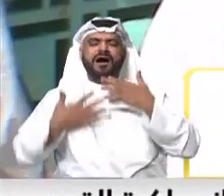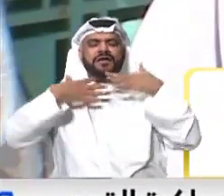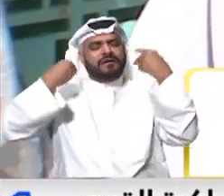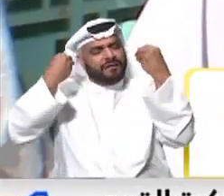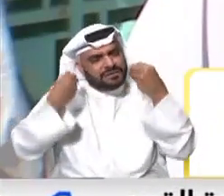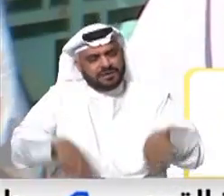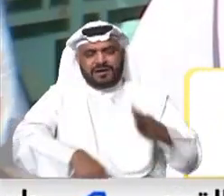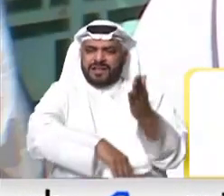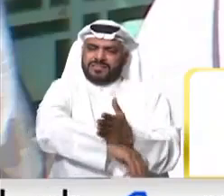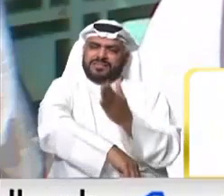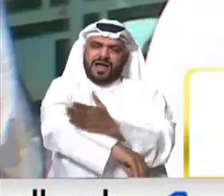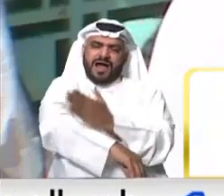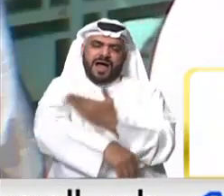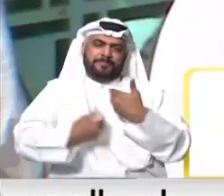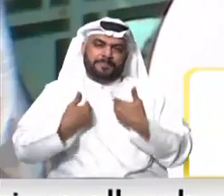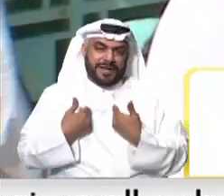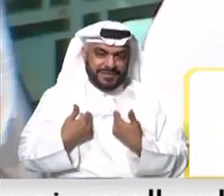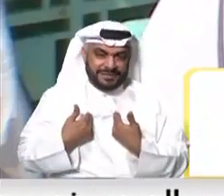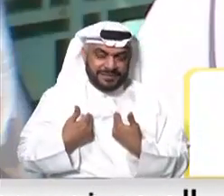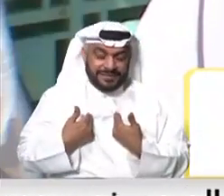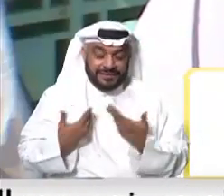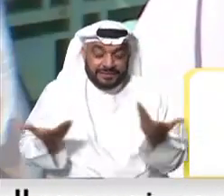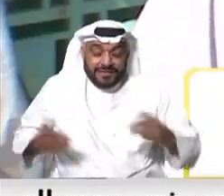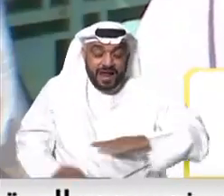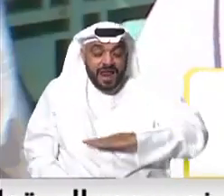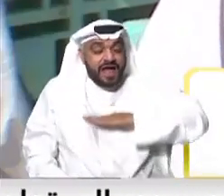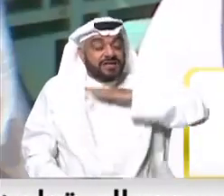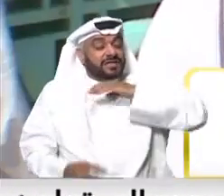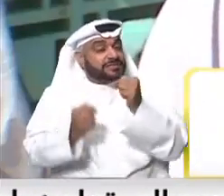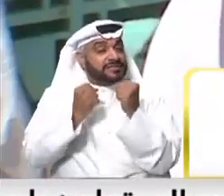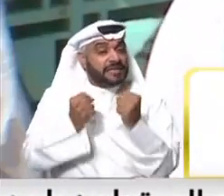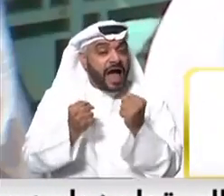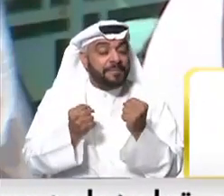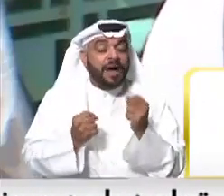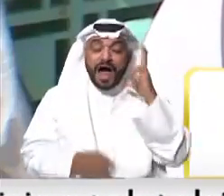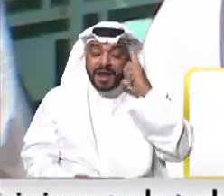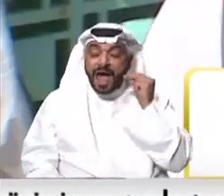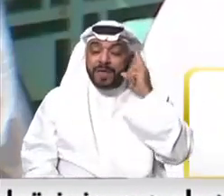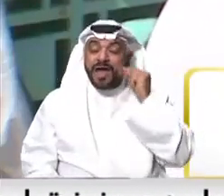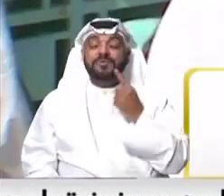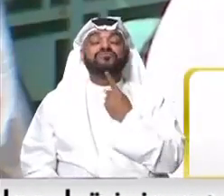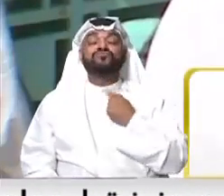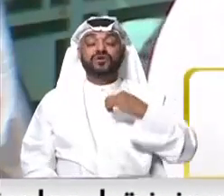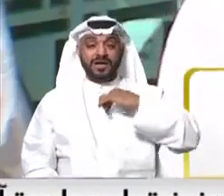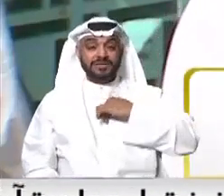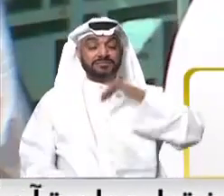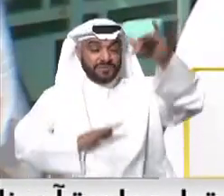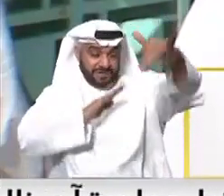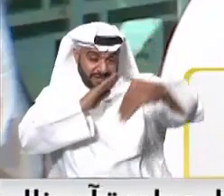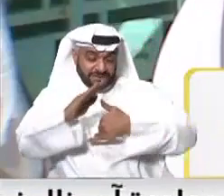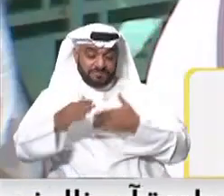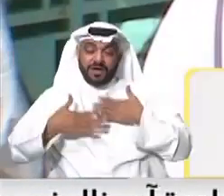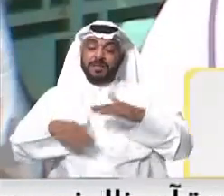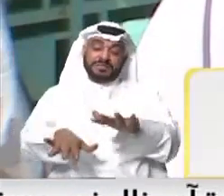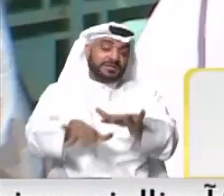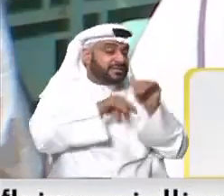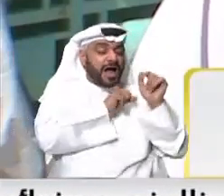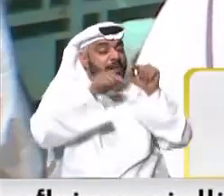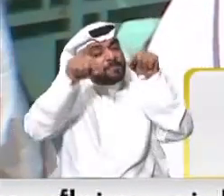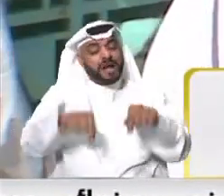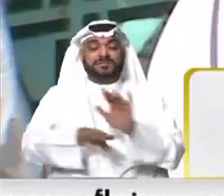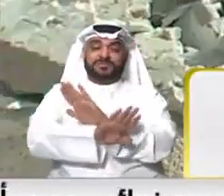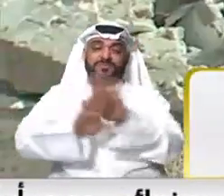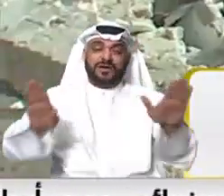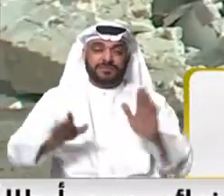ونزلينا، فالعيشة هان مش كويسة، وكل اللي بدنا إياه إنه نرجع على بلدنا. انسحب بدون فتح طريق هاي مش